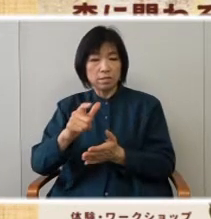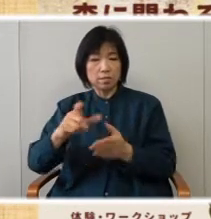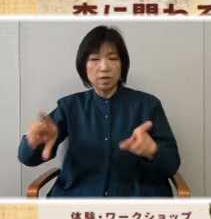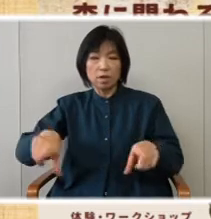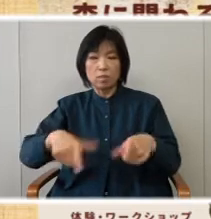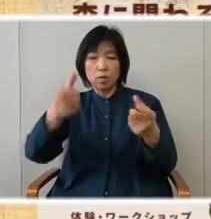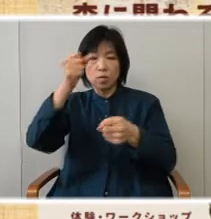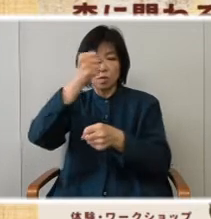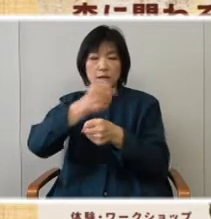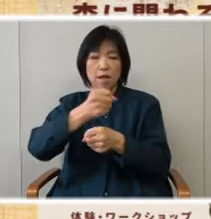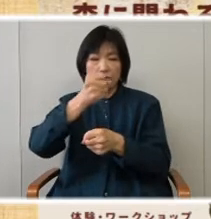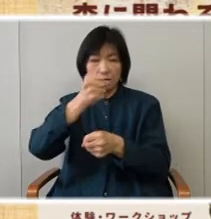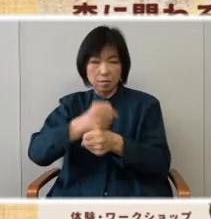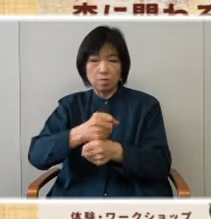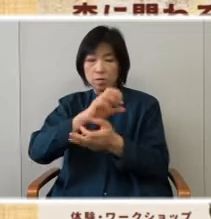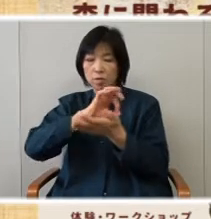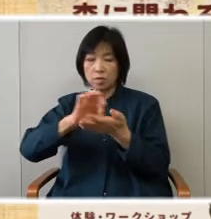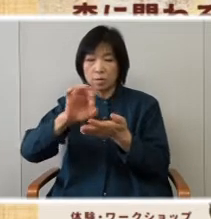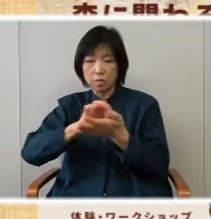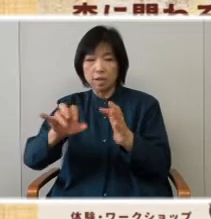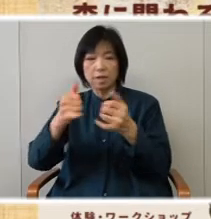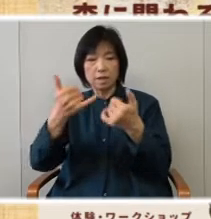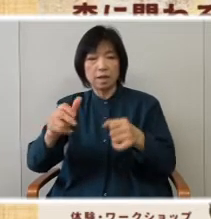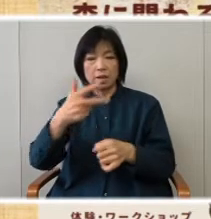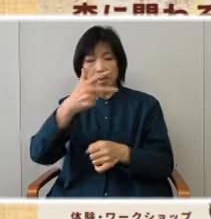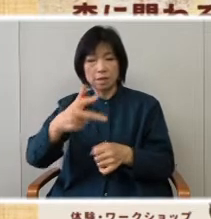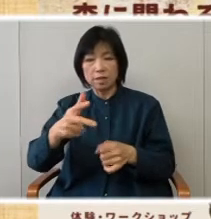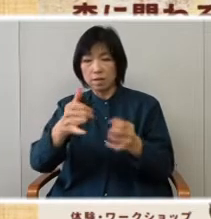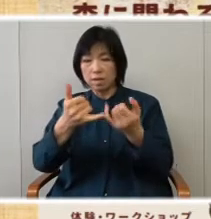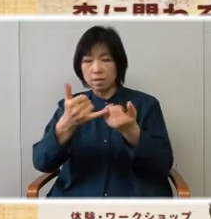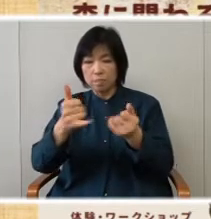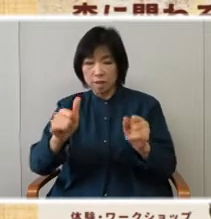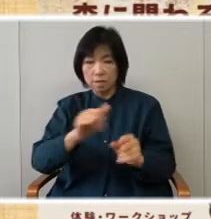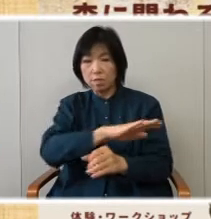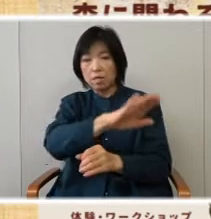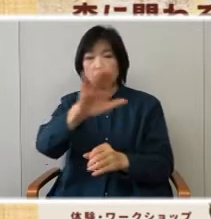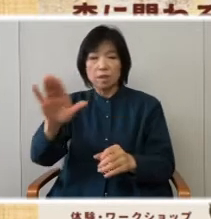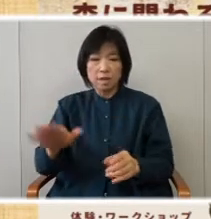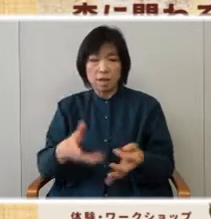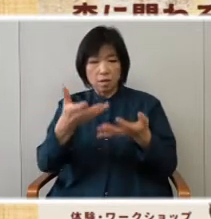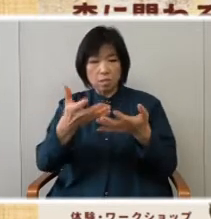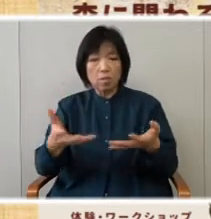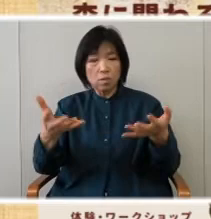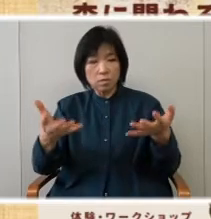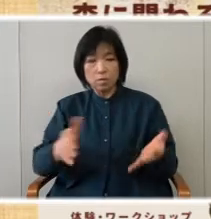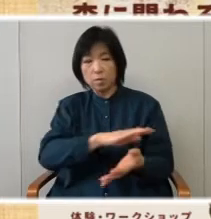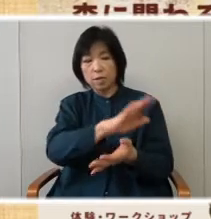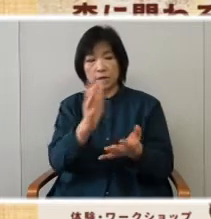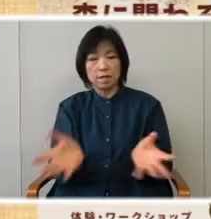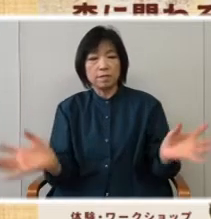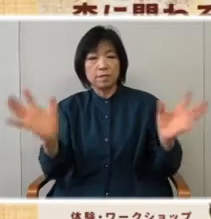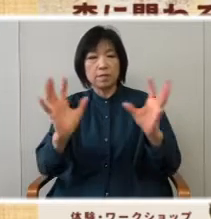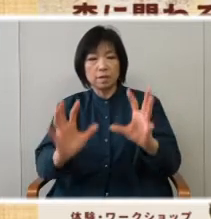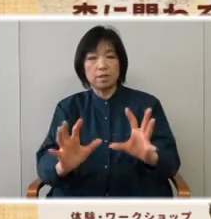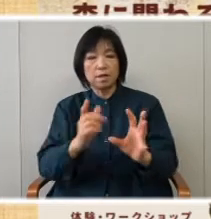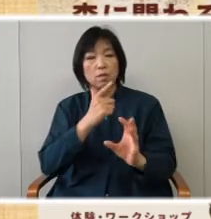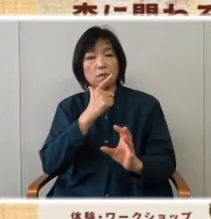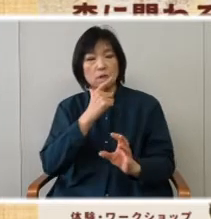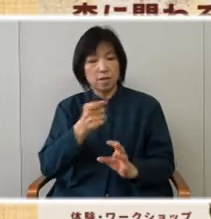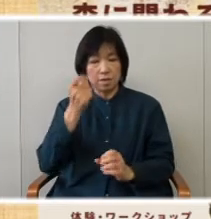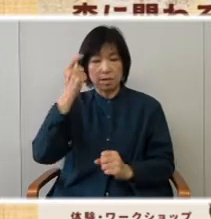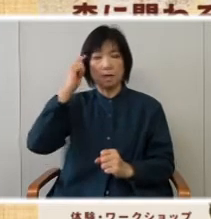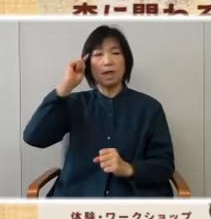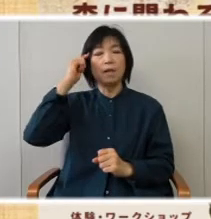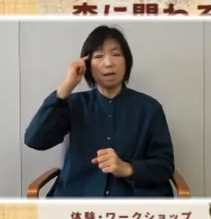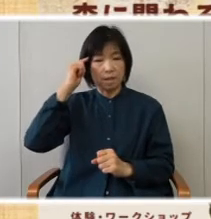の最終消費者である、まあ、市民の皆さん、まあ、本当に大勢の皆さんに足を運んでもらいたいという考